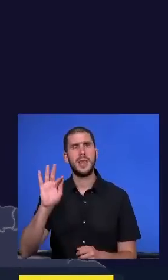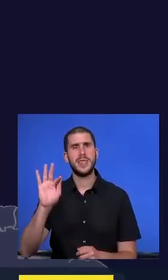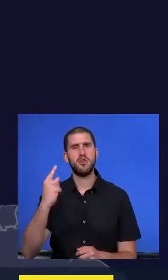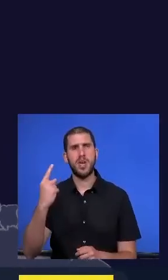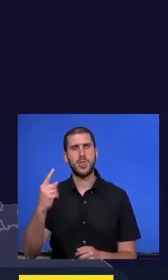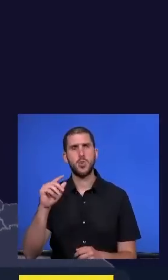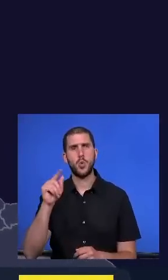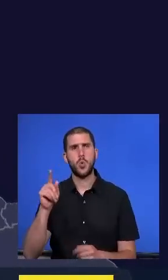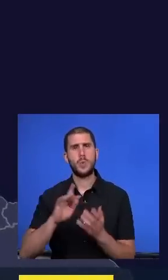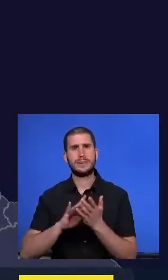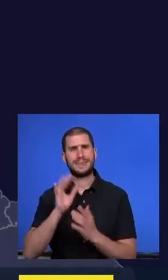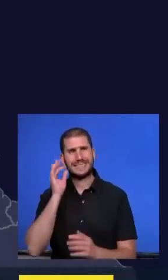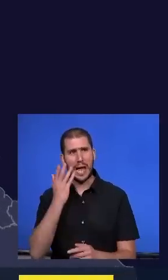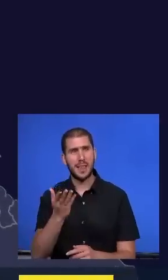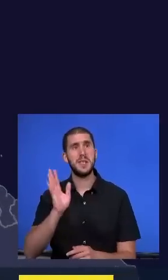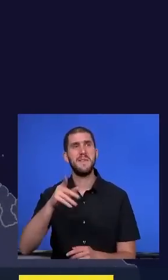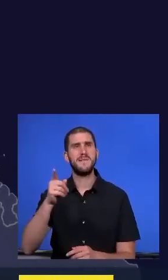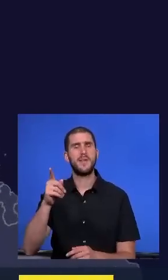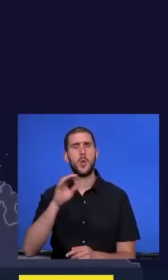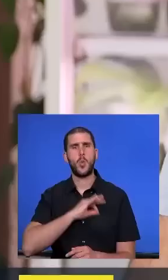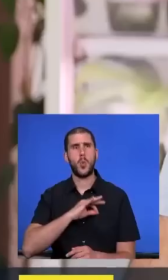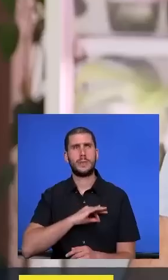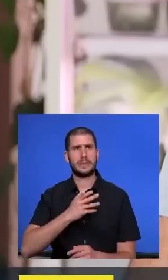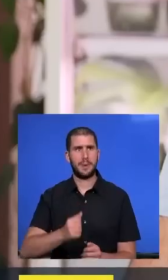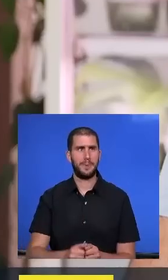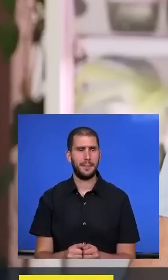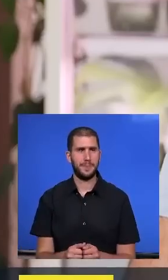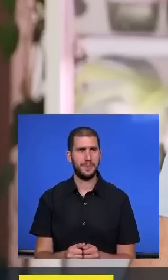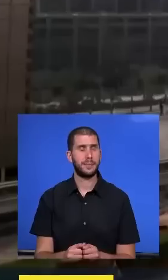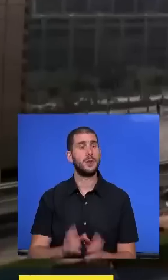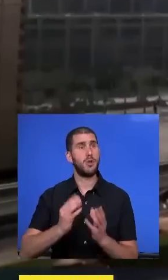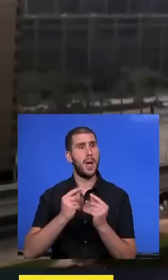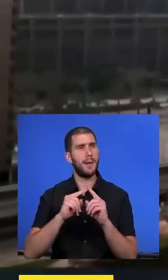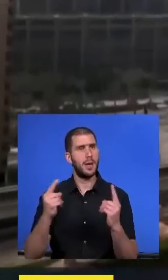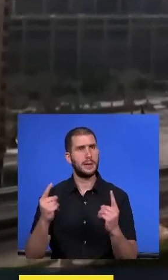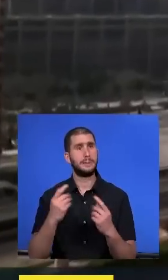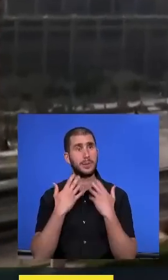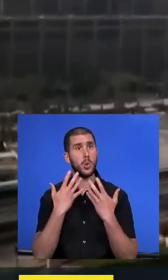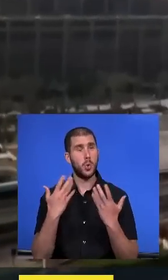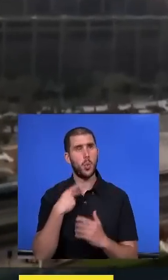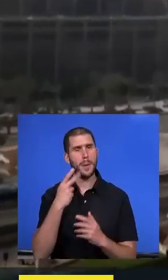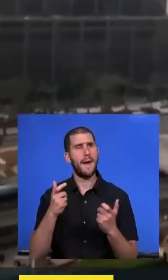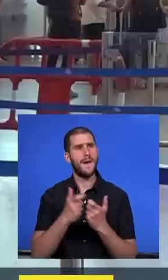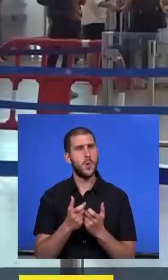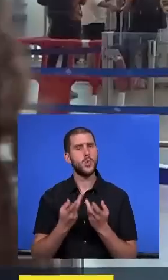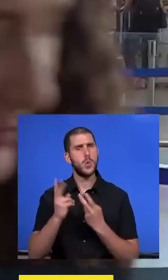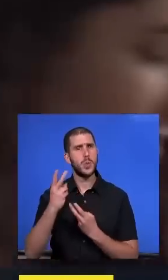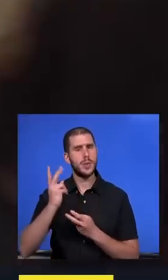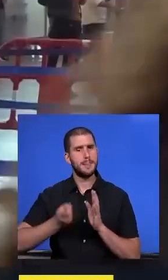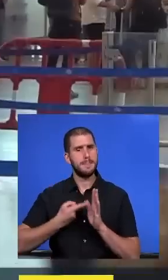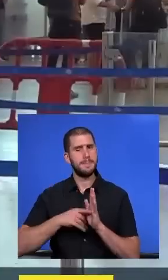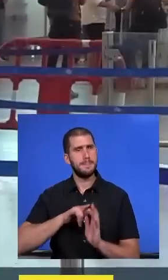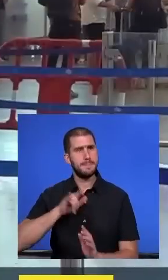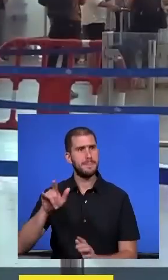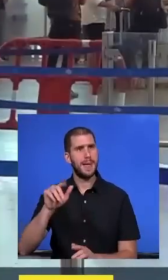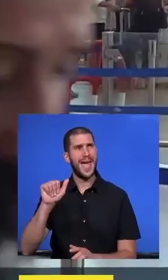שהוא באוזבקיסטן, ורד ווינגס בטיסות לרוסיה. יש בעצם המון המון בשורות. אנחנו רואים חברות שמגדילות תדירויות, כמו